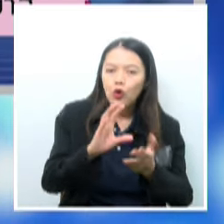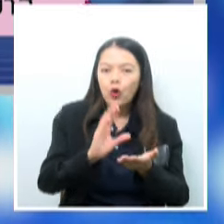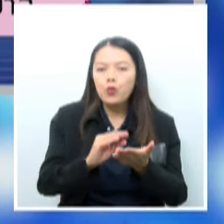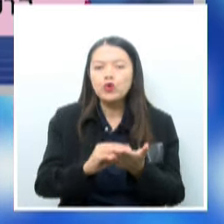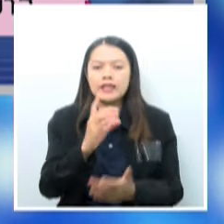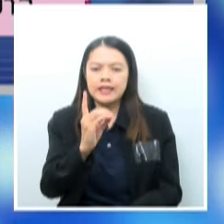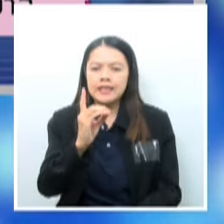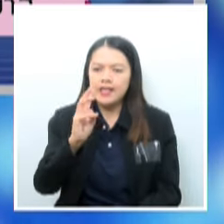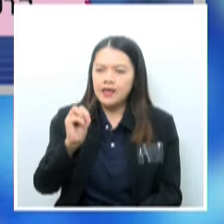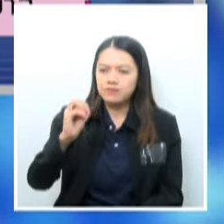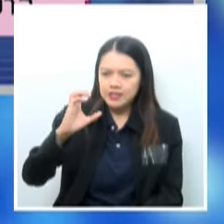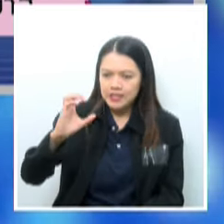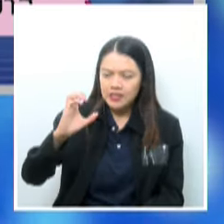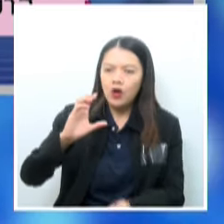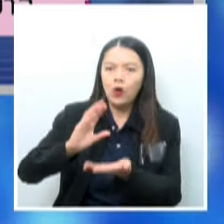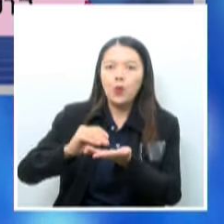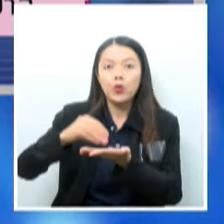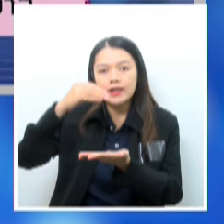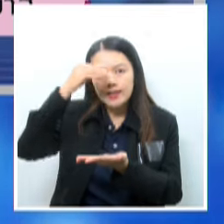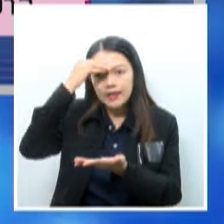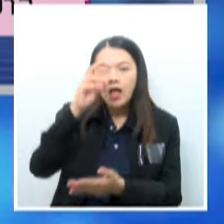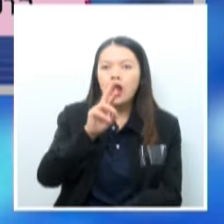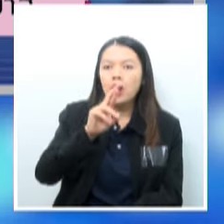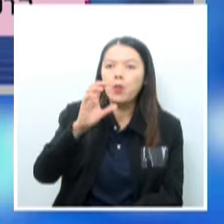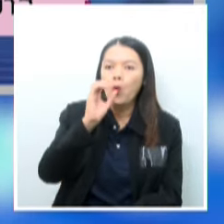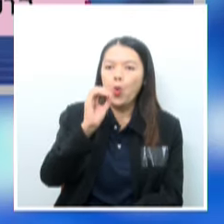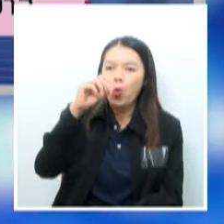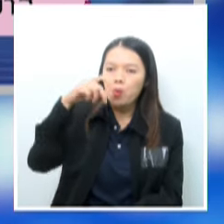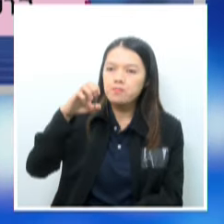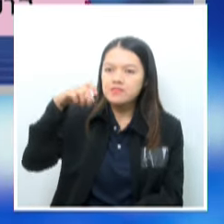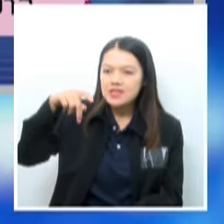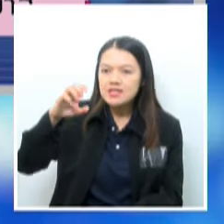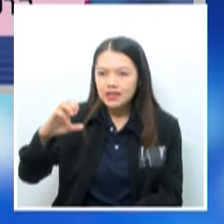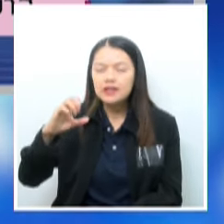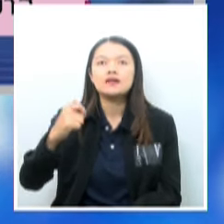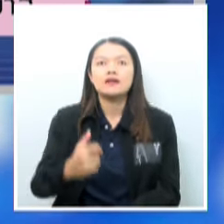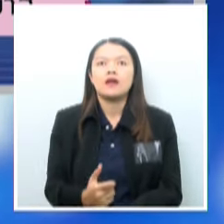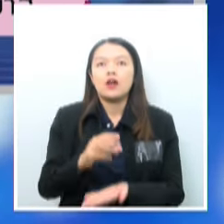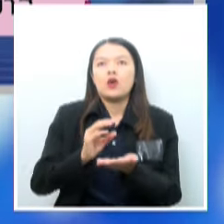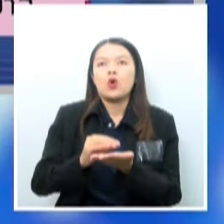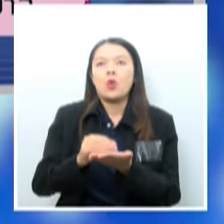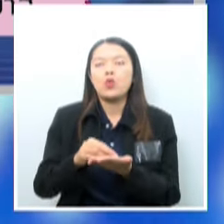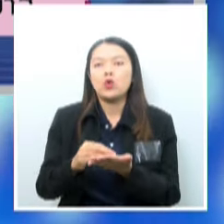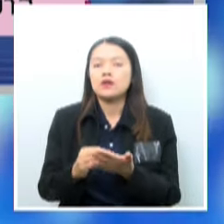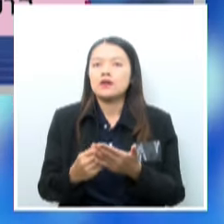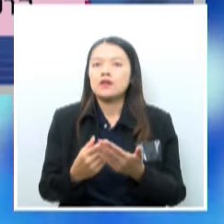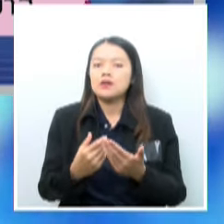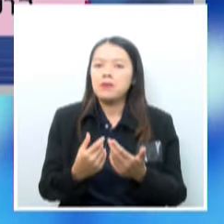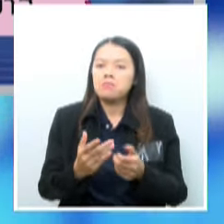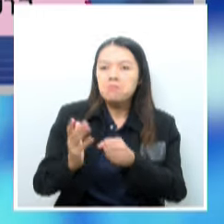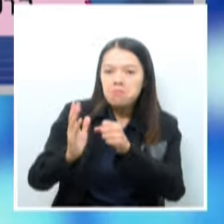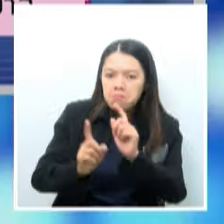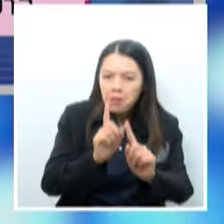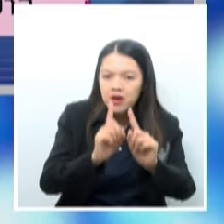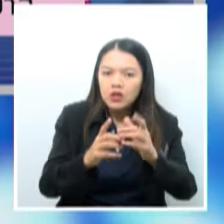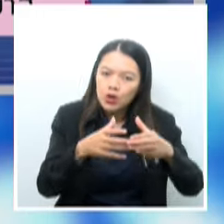DMCข้อมูลอาคารเรียนจากระบบ OBEC Asset นะครับหรือข้อมูลการนิเทศนะครับคือเราท